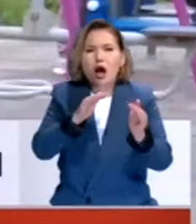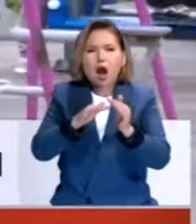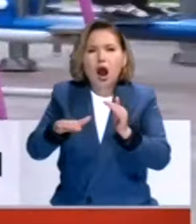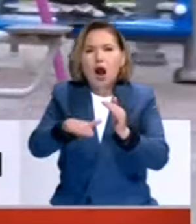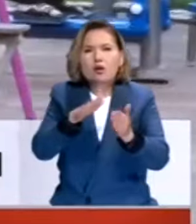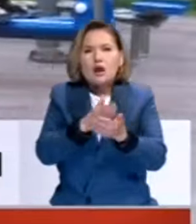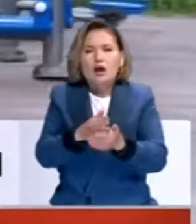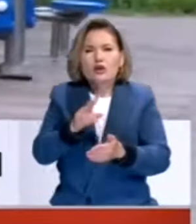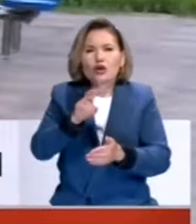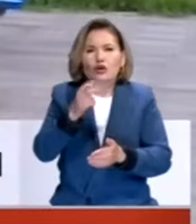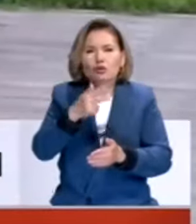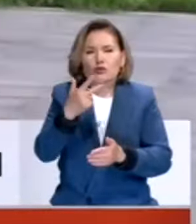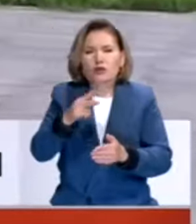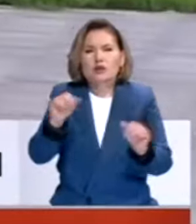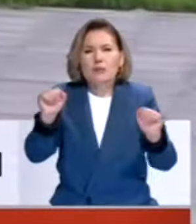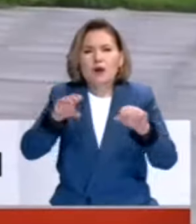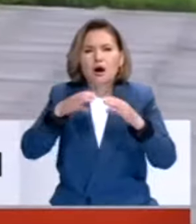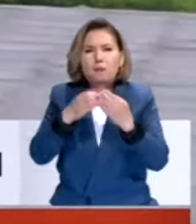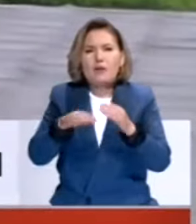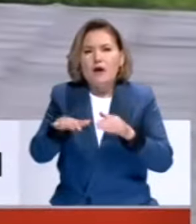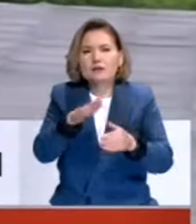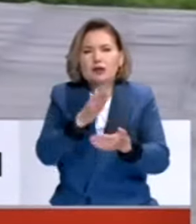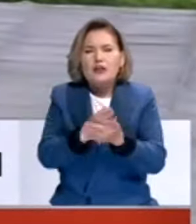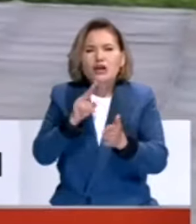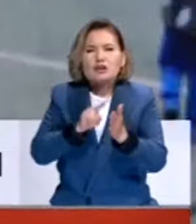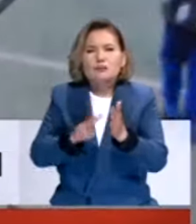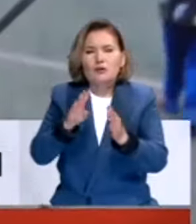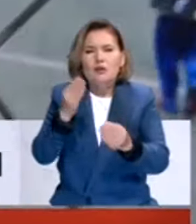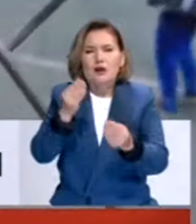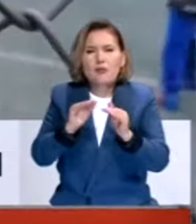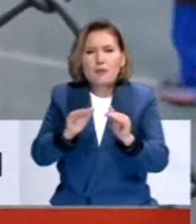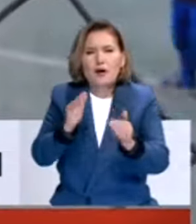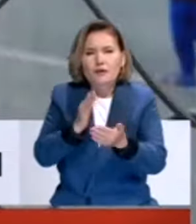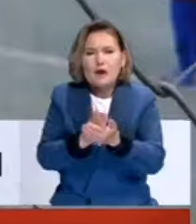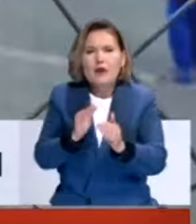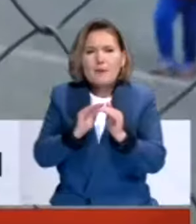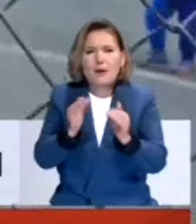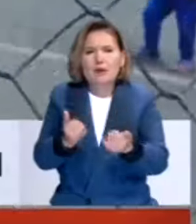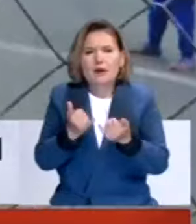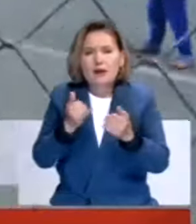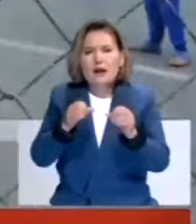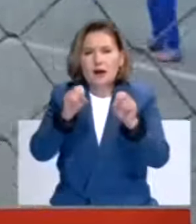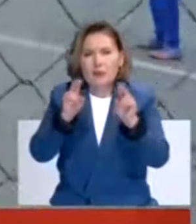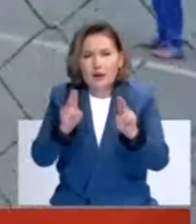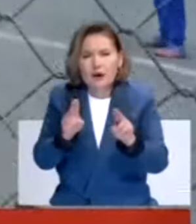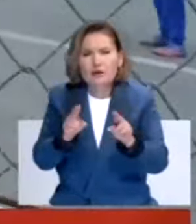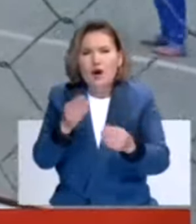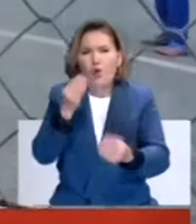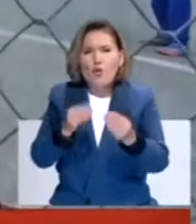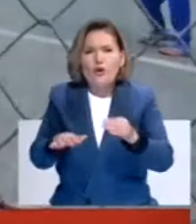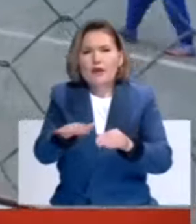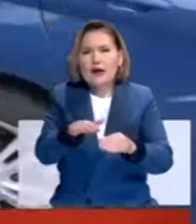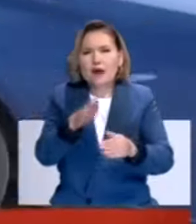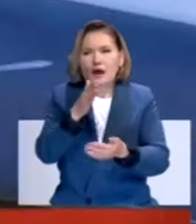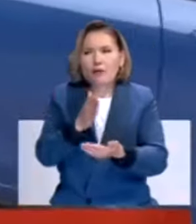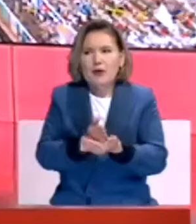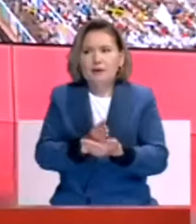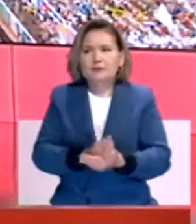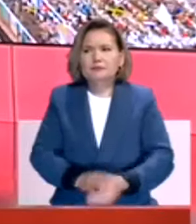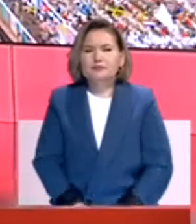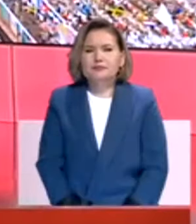233 спорт алаңқайы салынған, оның 74-ті балалардыкі. Сонымен қатар балаларға арналған 100-ге тарта ойын алаңы бар.